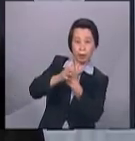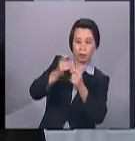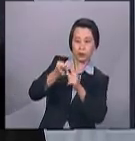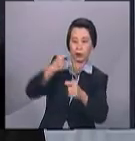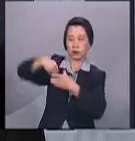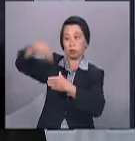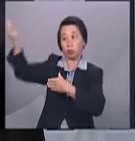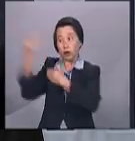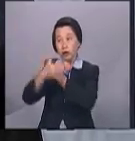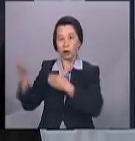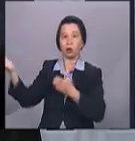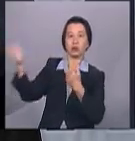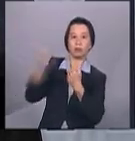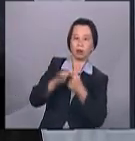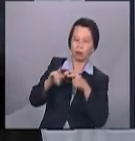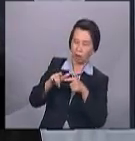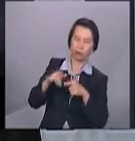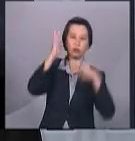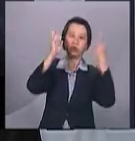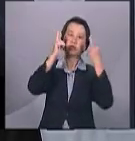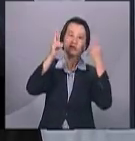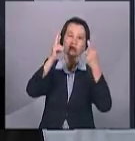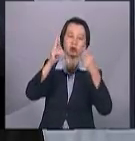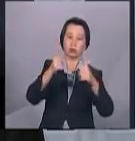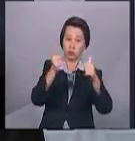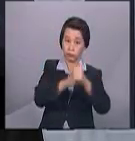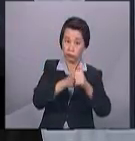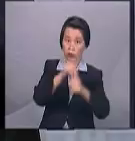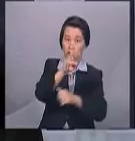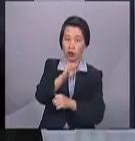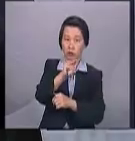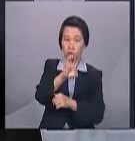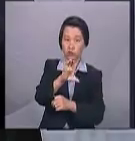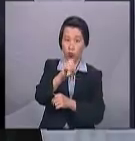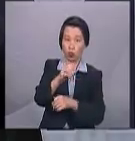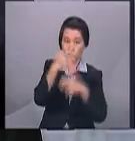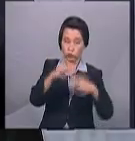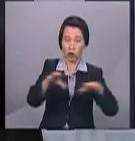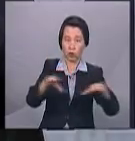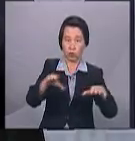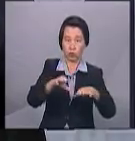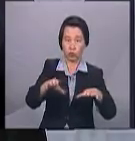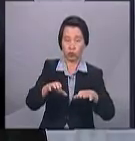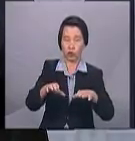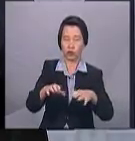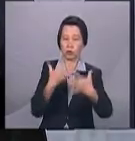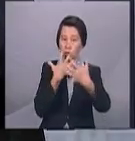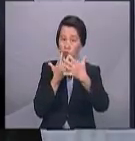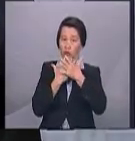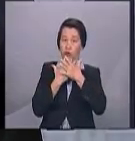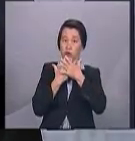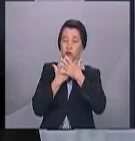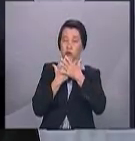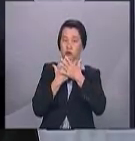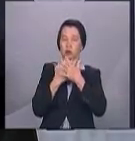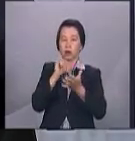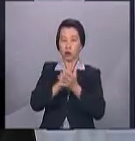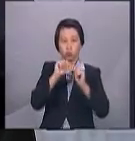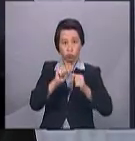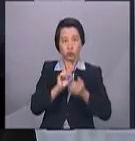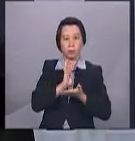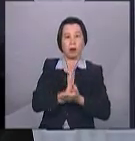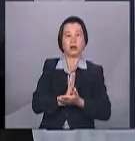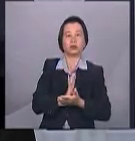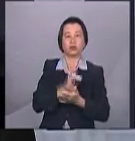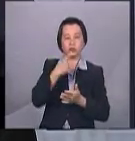Tetapi dalam fasa pertama MCO kita telah laksanakan self quarantine. Jadi yang itu membantu